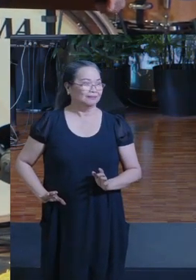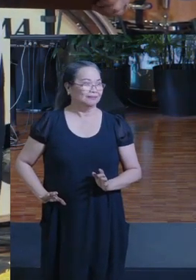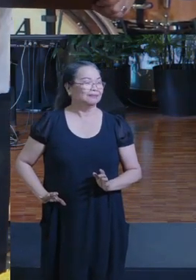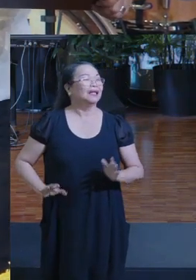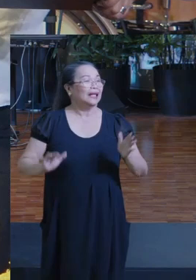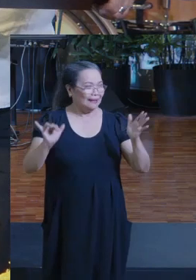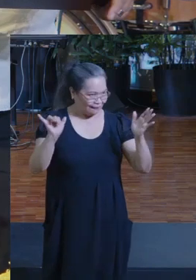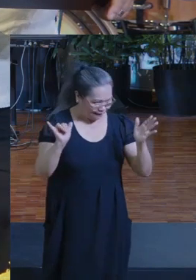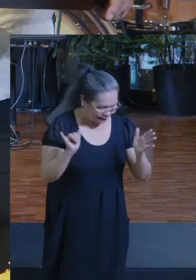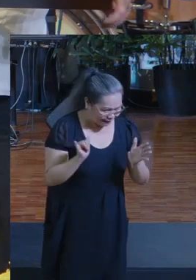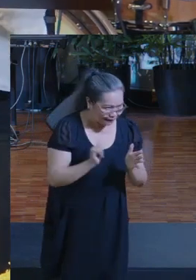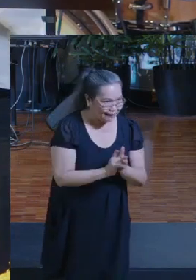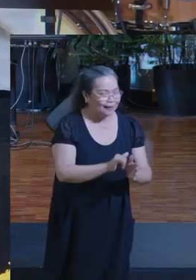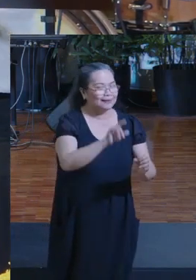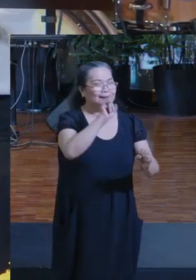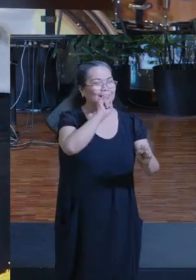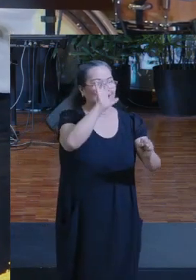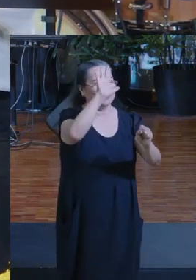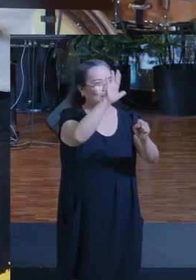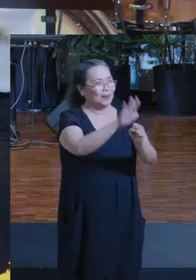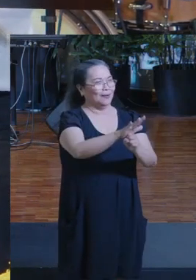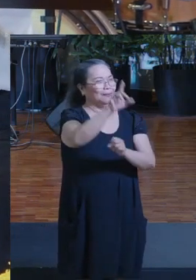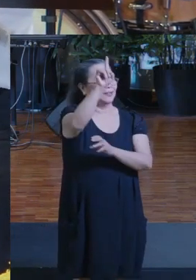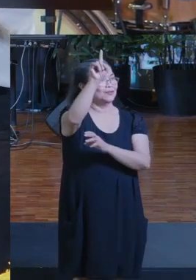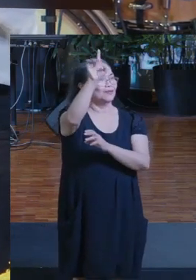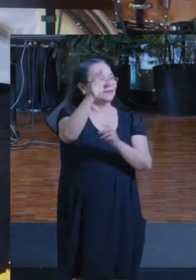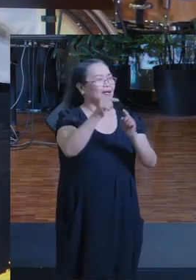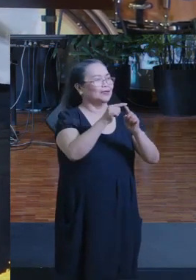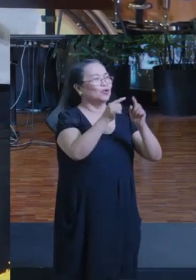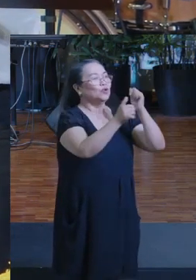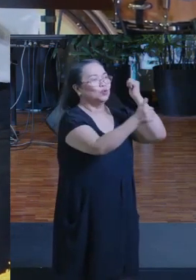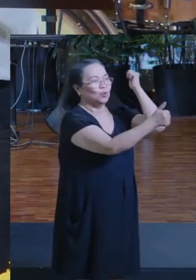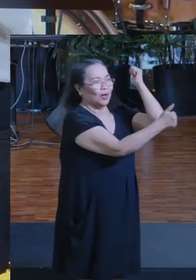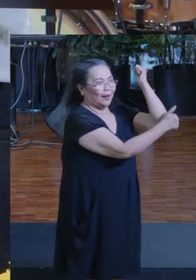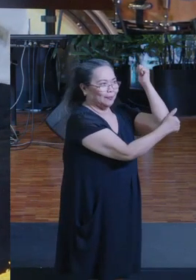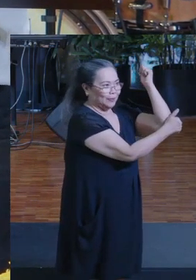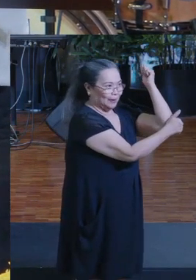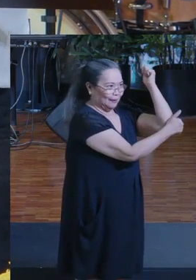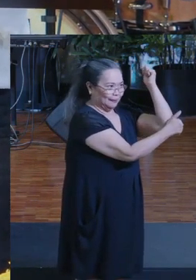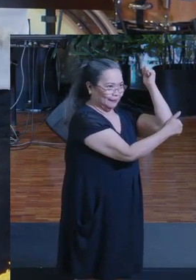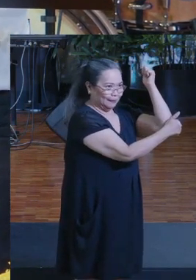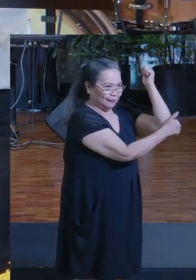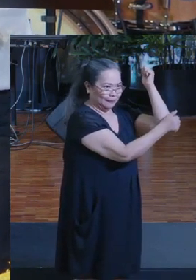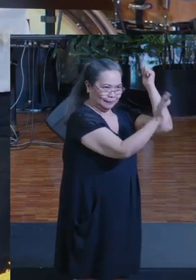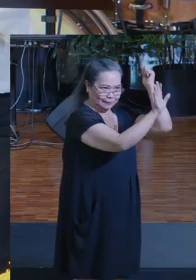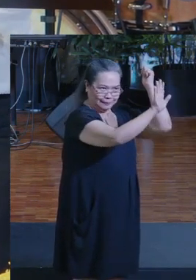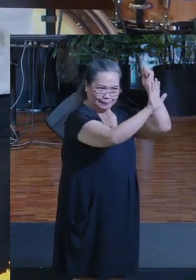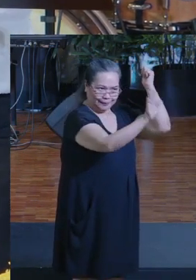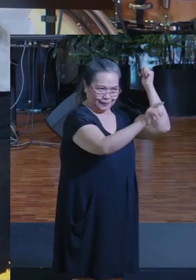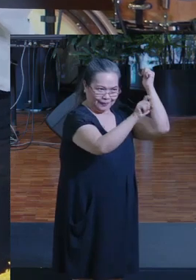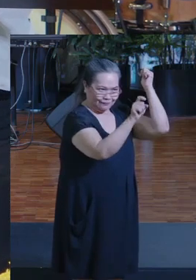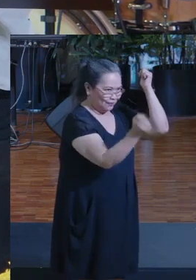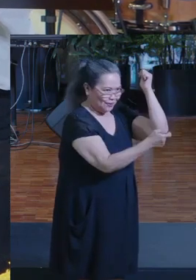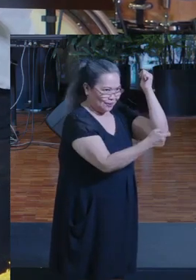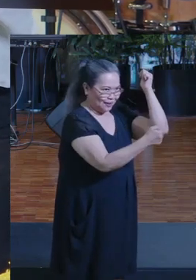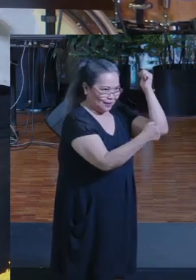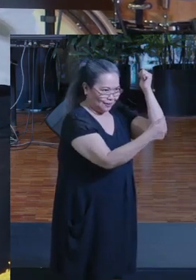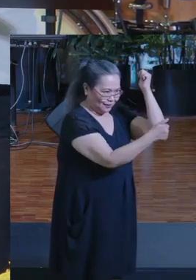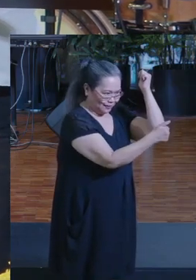Yun po ang pangako ng Diyos kay Abraham na hindi nagbabago, na kay Kristo